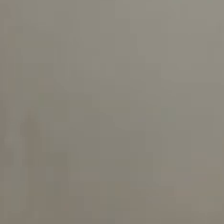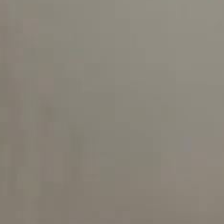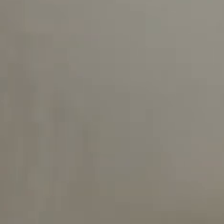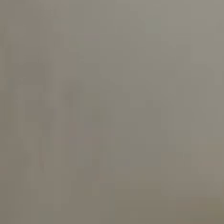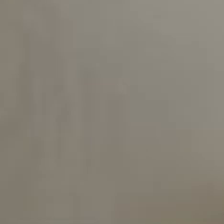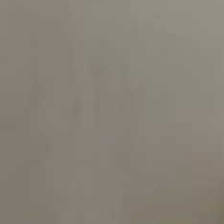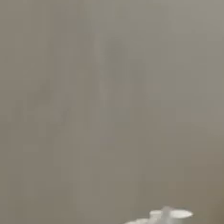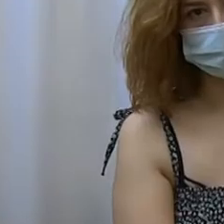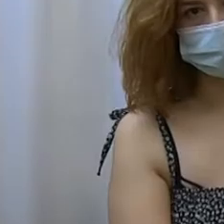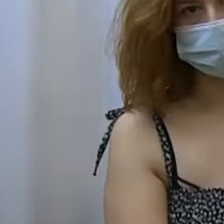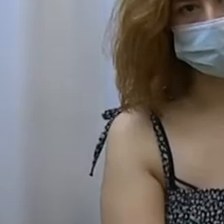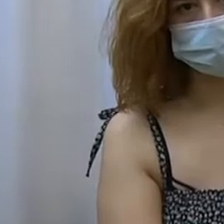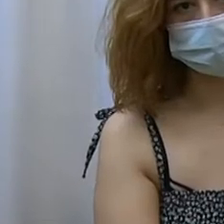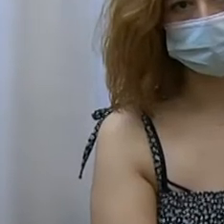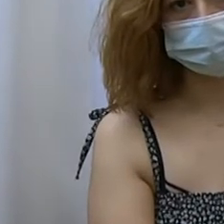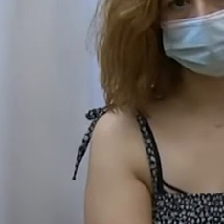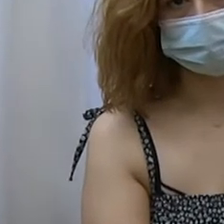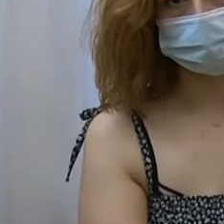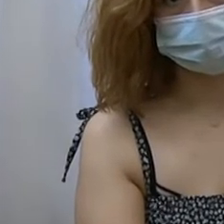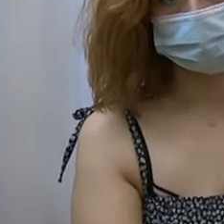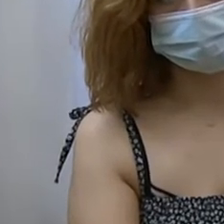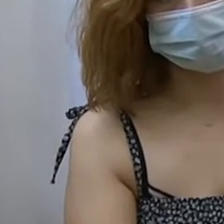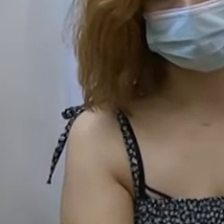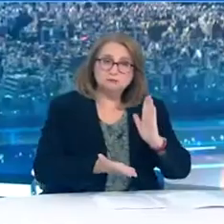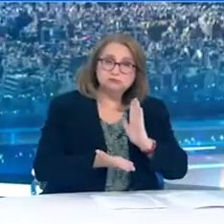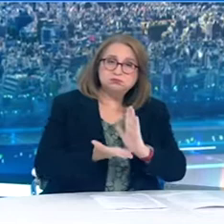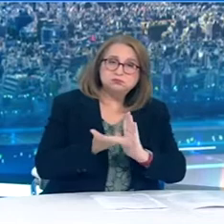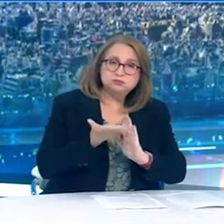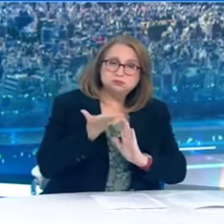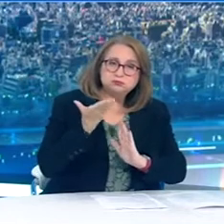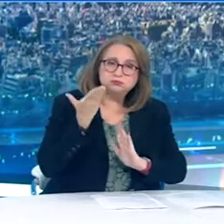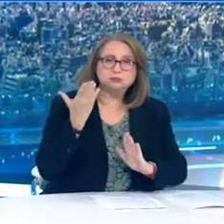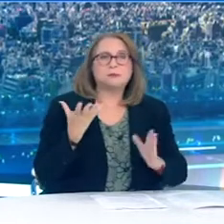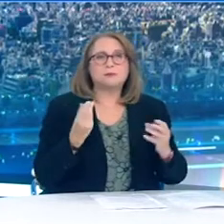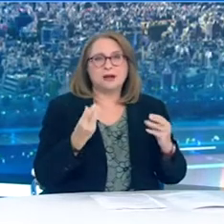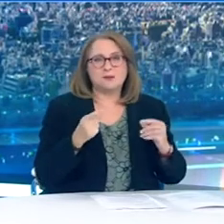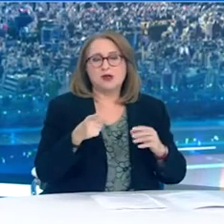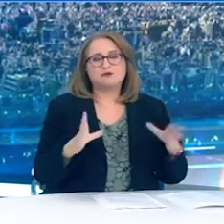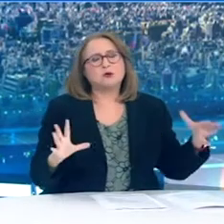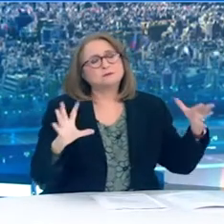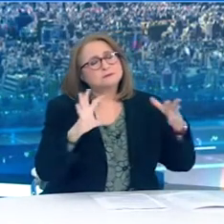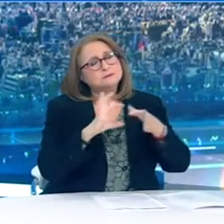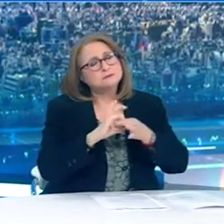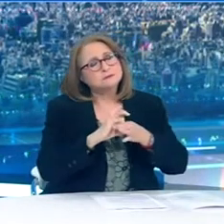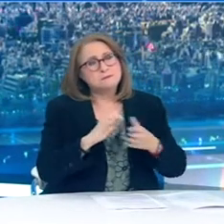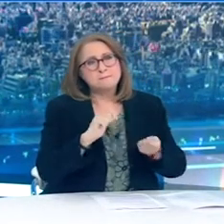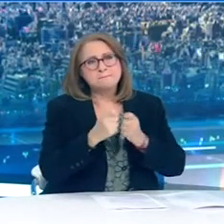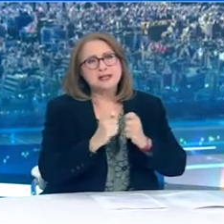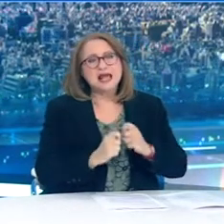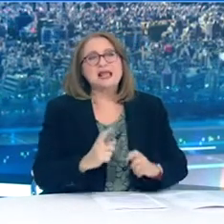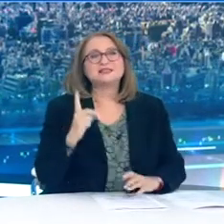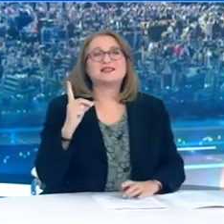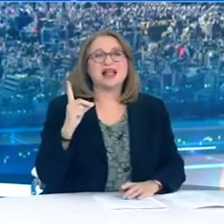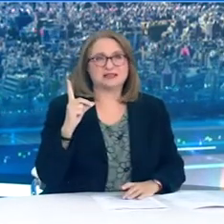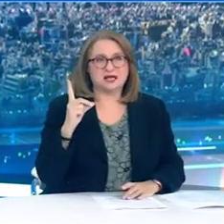η σημαντική αύξηση των νέων κρουσμάτων, η οποία σχετίζεται και με την αυξημένη μεταδοτικότητα της μετάλλαξης Δέλτα, υπενθυμίζει με τον πιο ξεκάθαρο